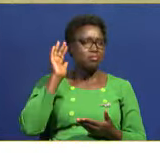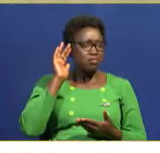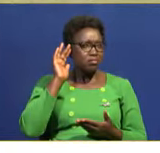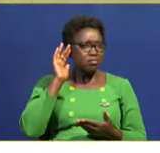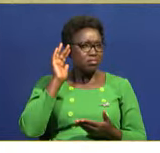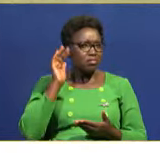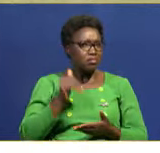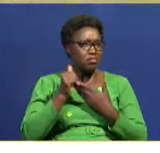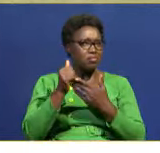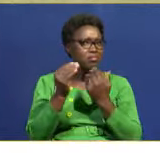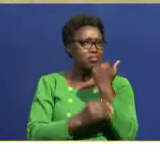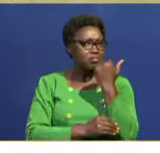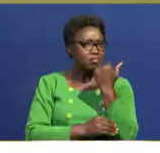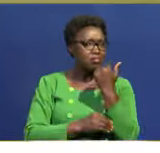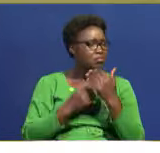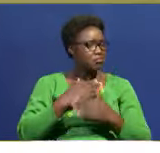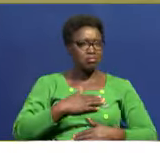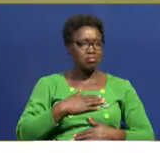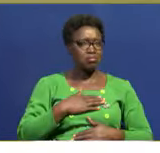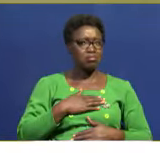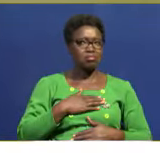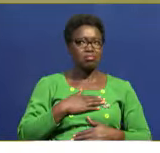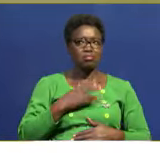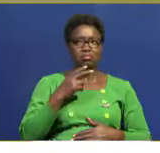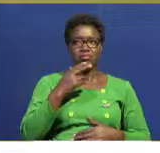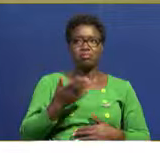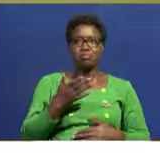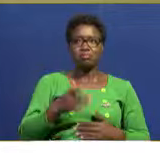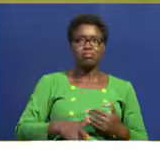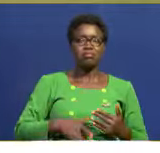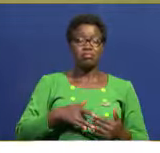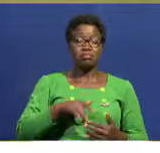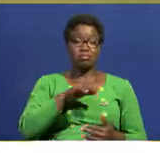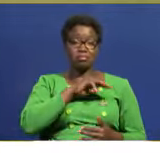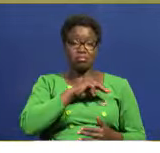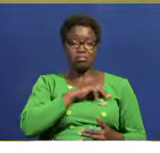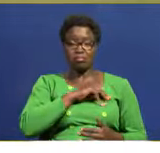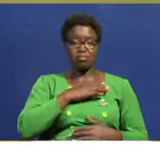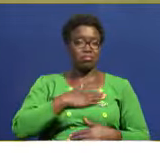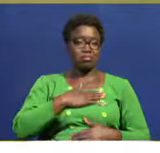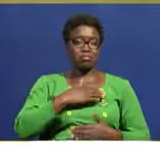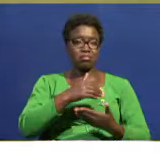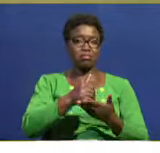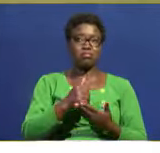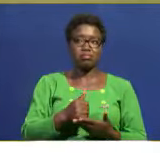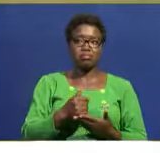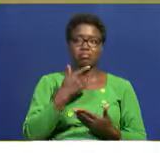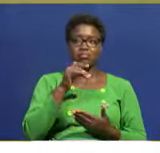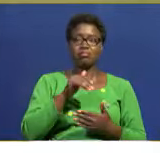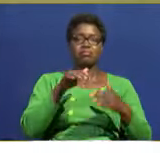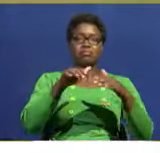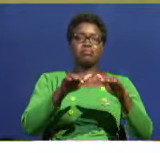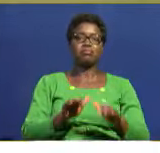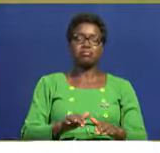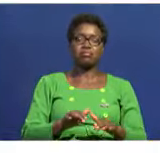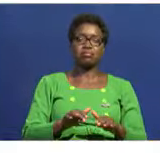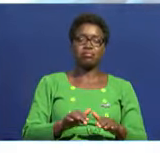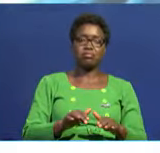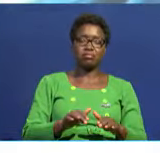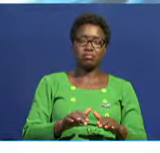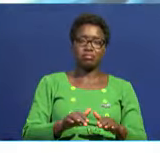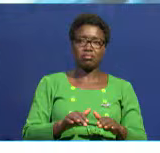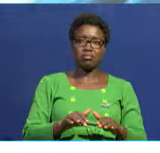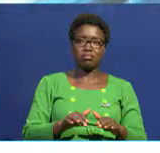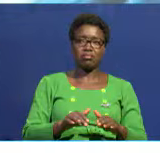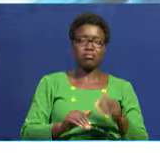wale ambao hawajiwezi. Kwa mwenye tu atasikia huluma tu atusaidie, tuweze kupumzisha huyu mwili.